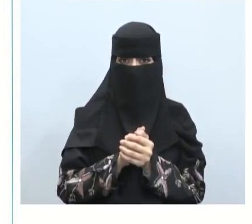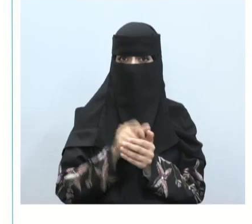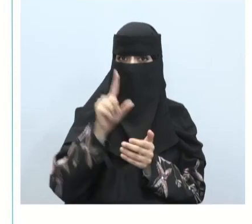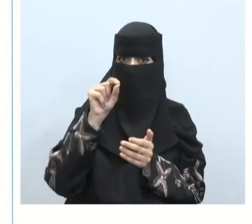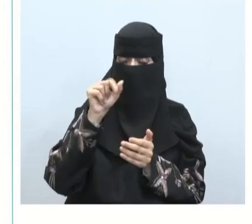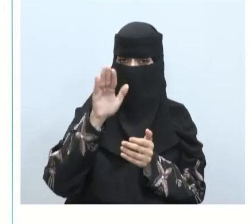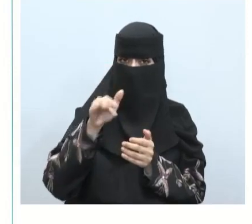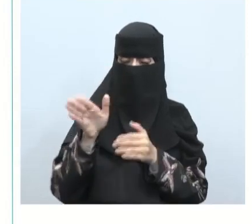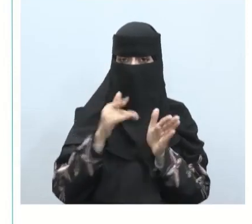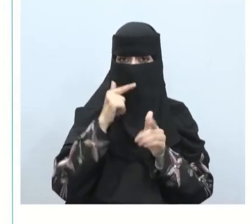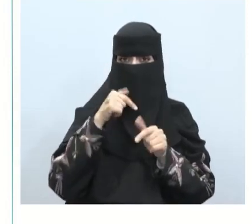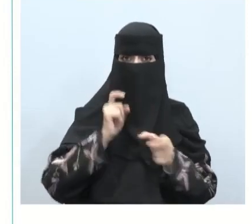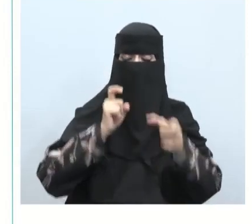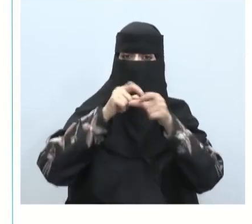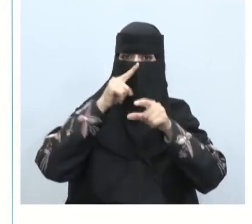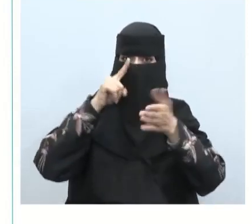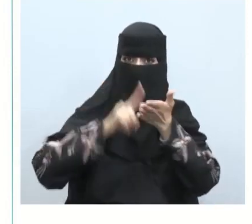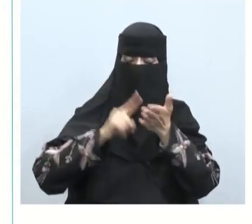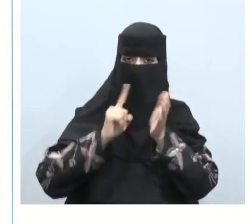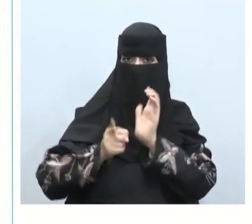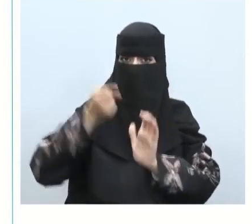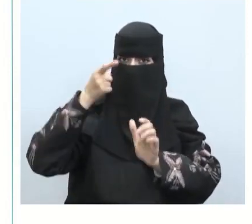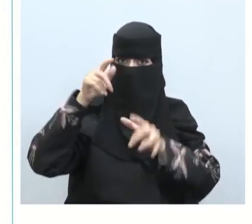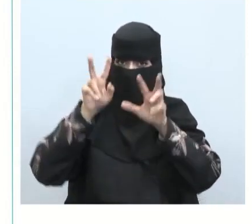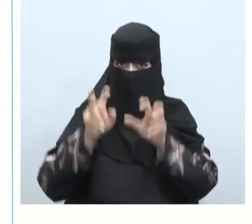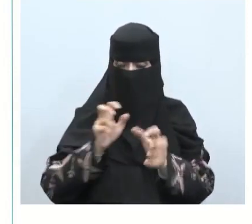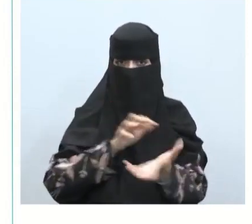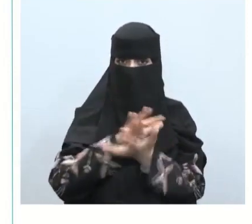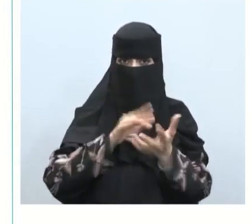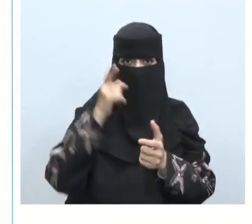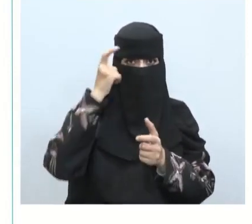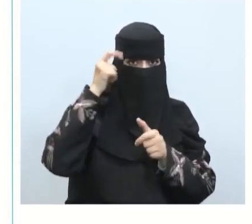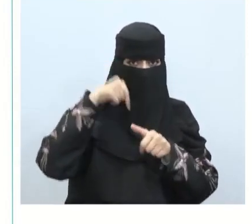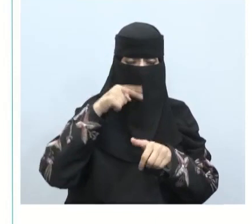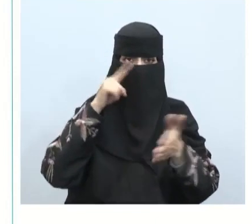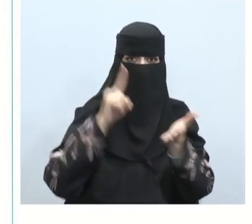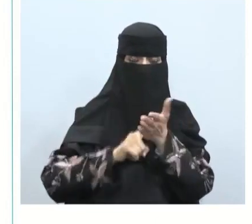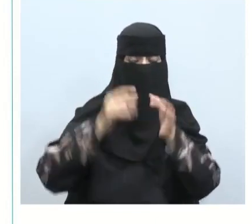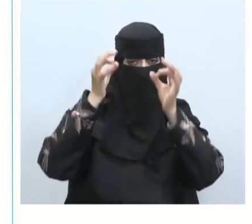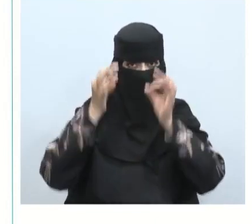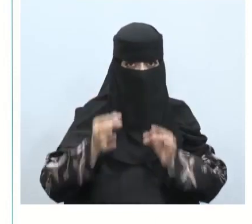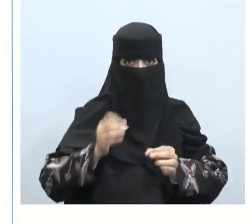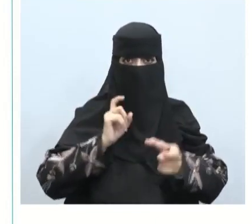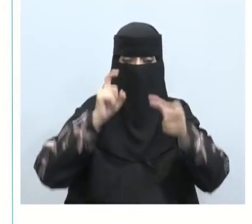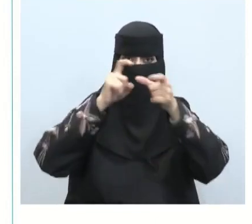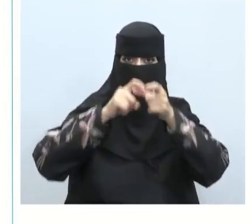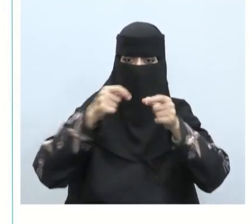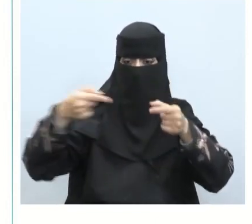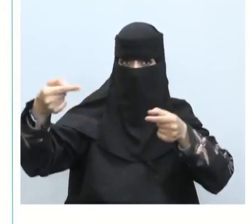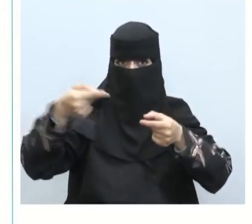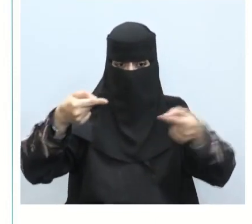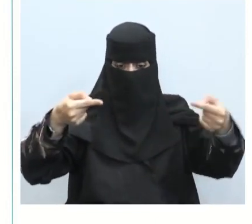احسنتم اذا نصل الى انه اول الحلول التي تعرفنا عليها ان تتحقق من توصيل الكيبلات